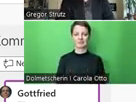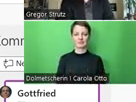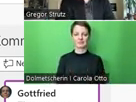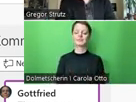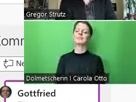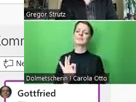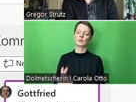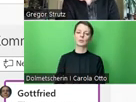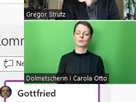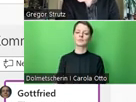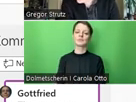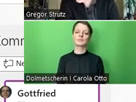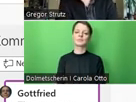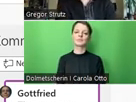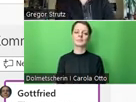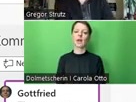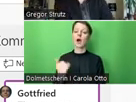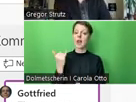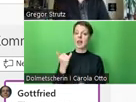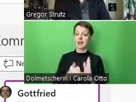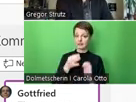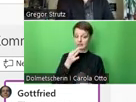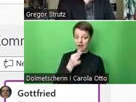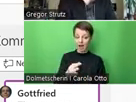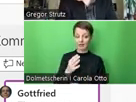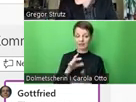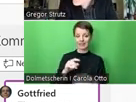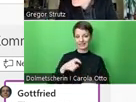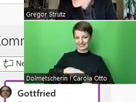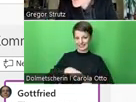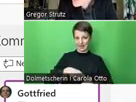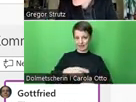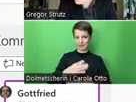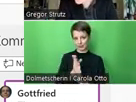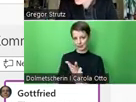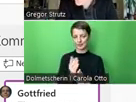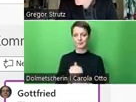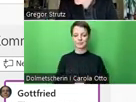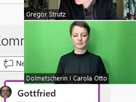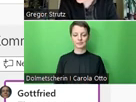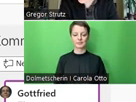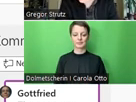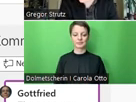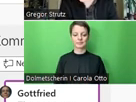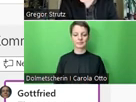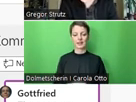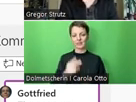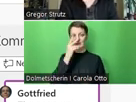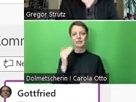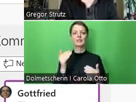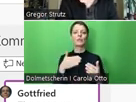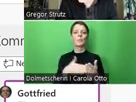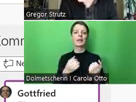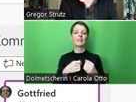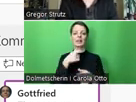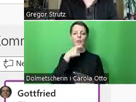Gut, vielleicht noch eine letzte Frage in Anbetracht der Zeit. Es gab noch die Frage, ob es einen Standard für